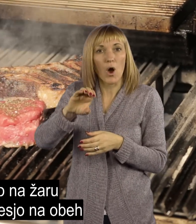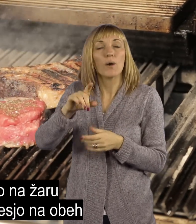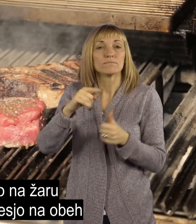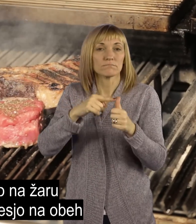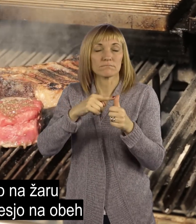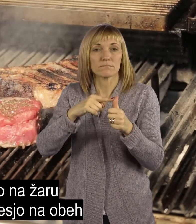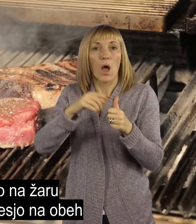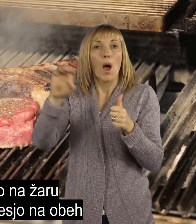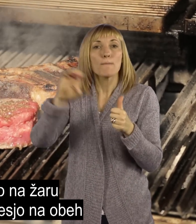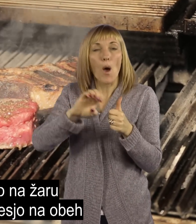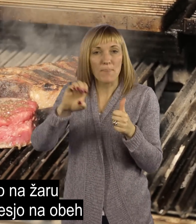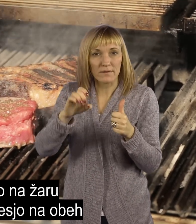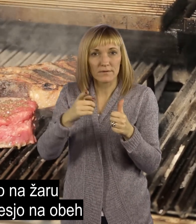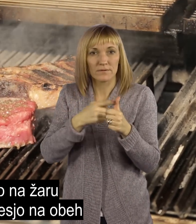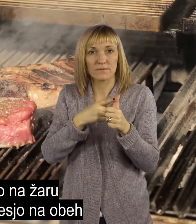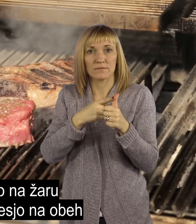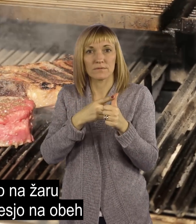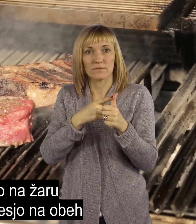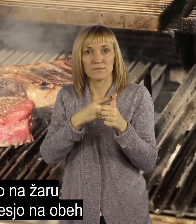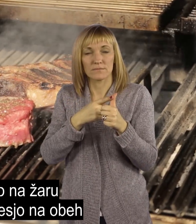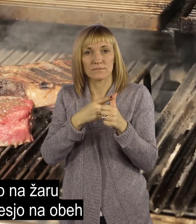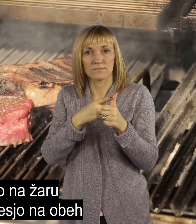začinimo z